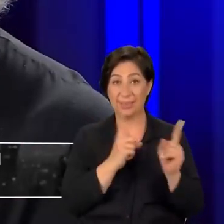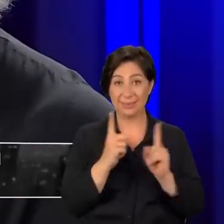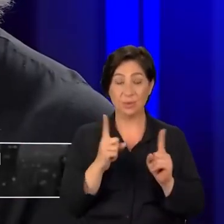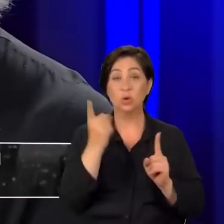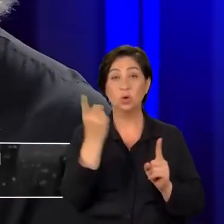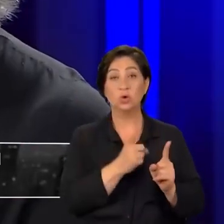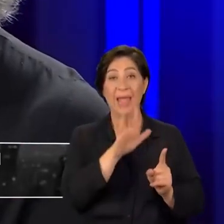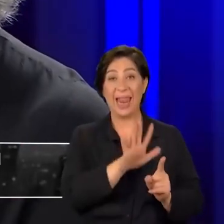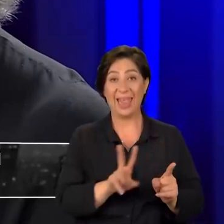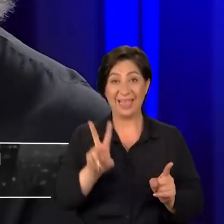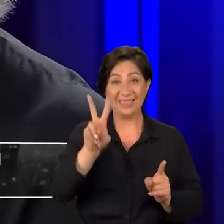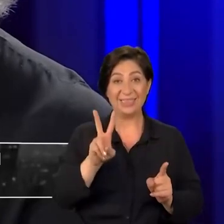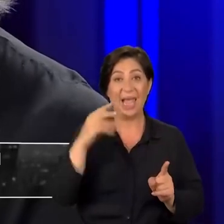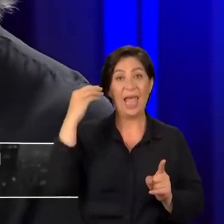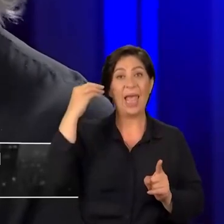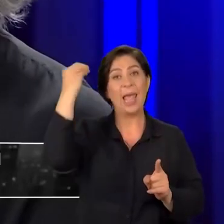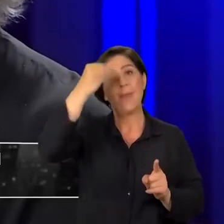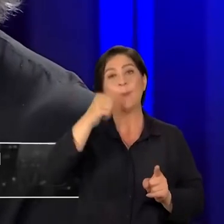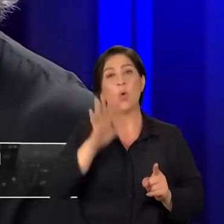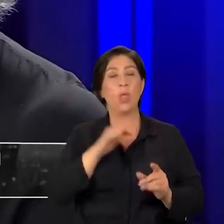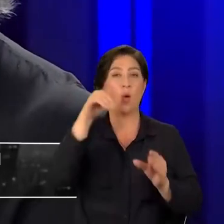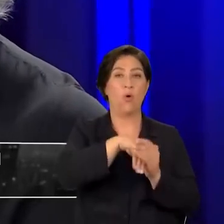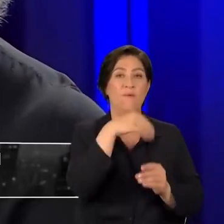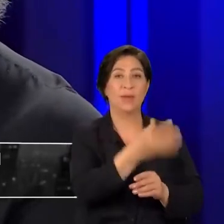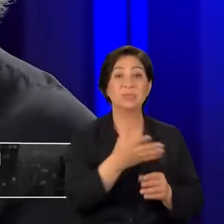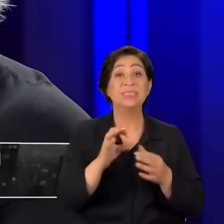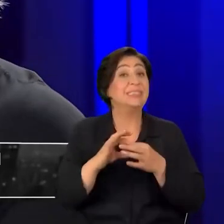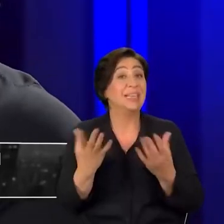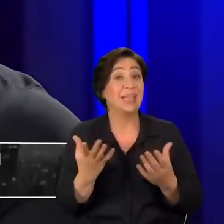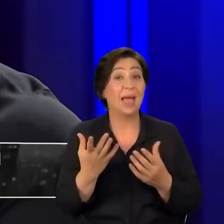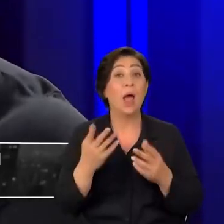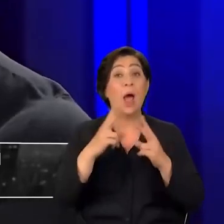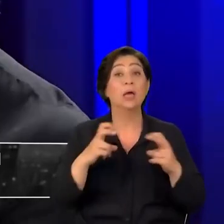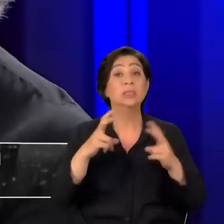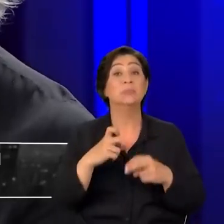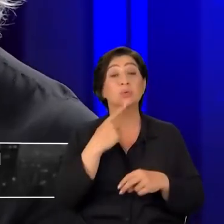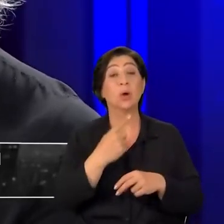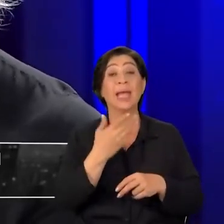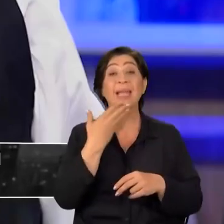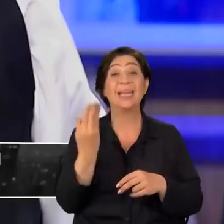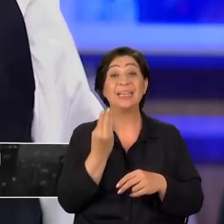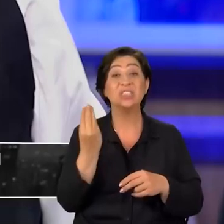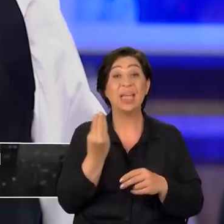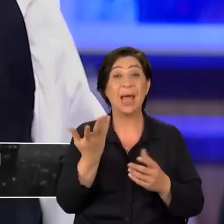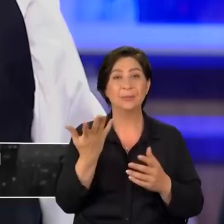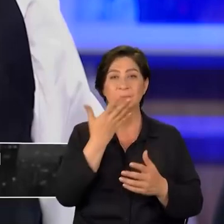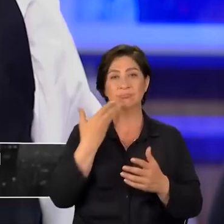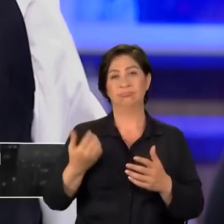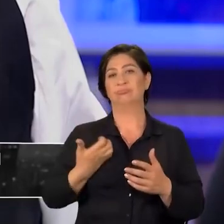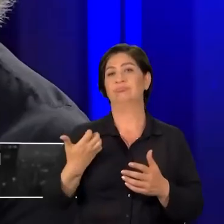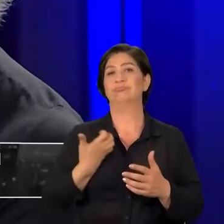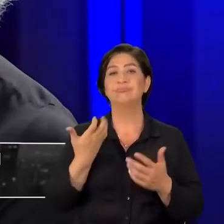yaş arasının %57'si İmamoğlu'na oy vermiş. Neden? Çünkü diyor ki araştırmalar, gençler